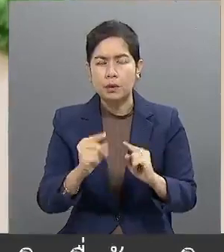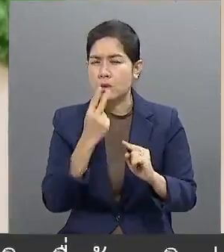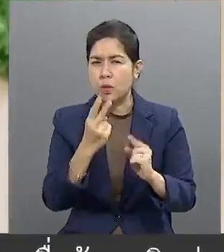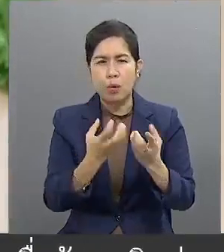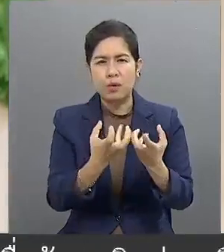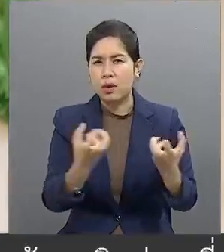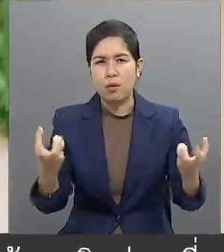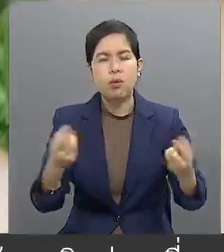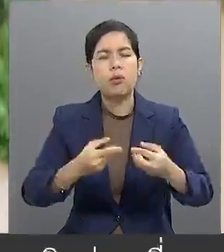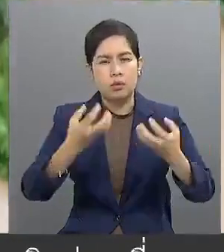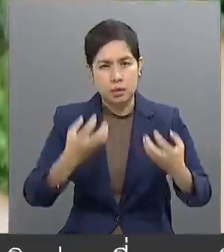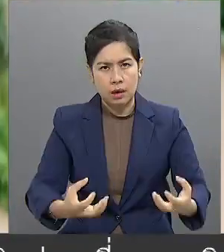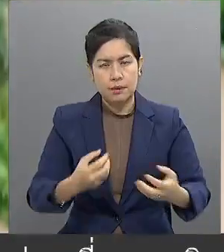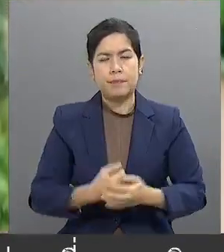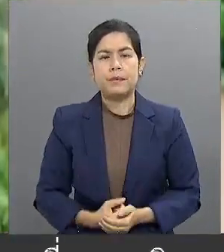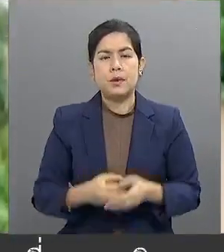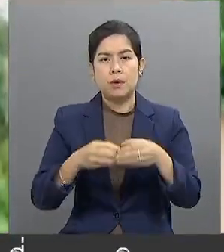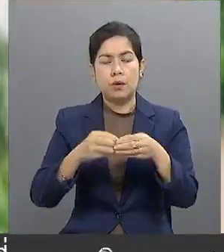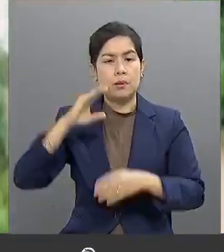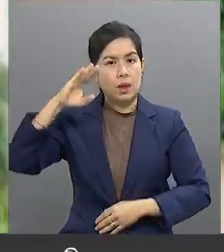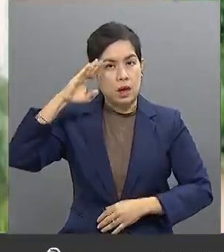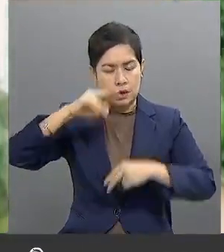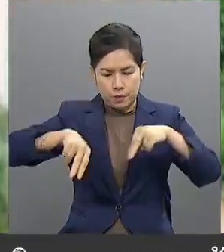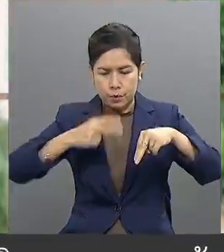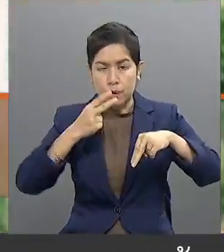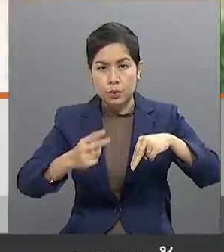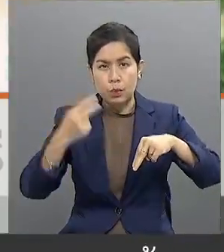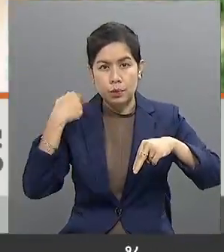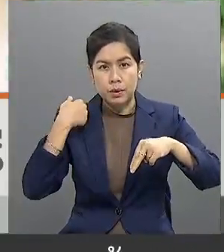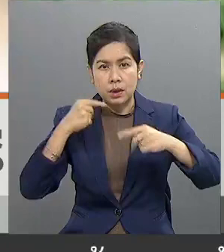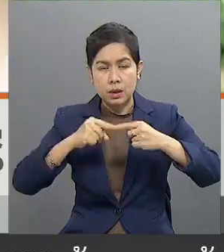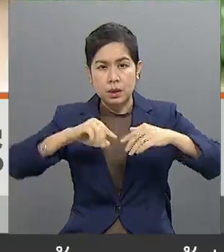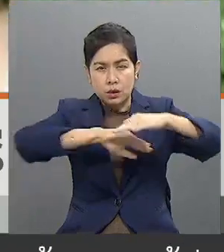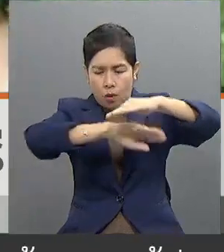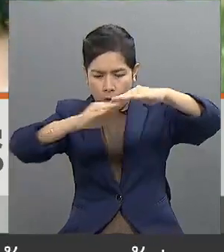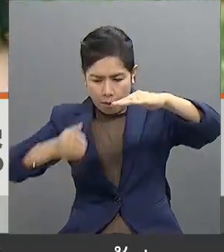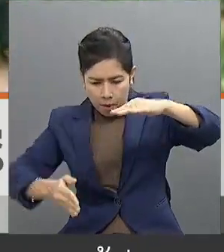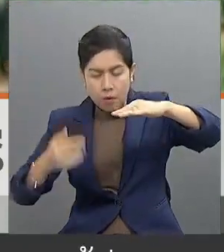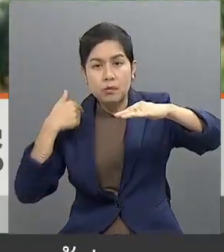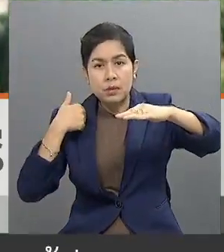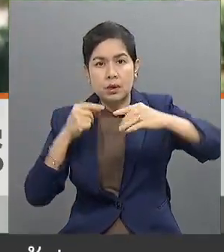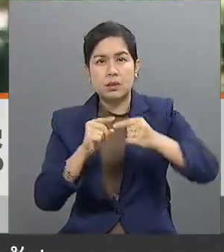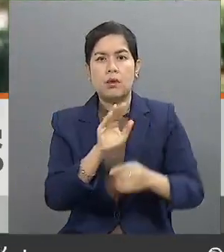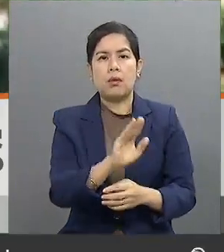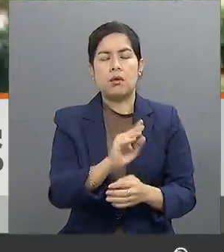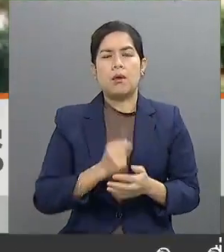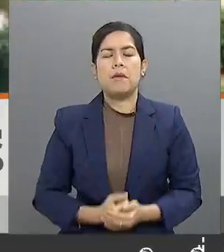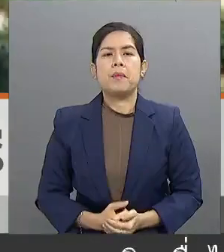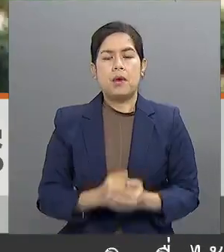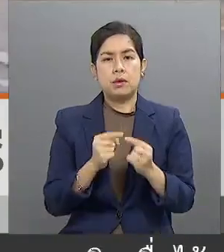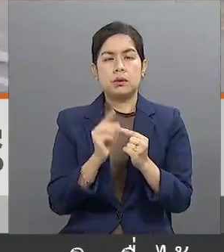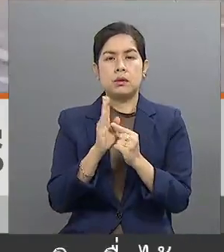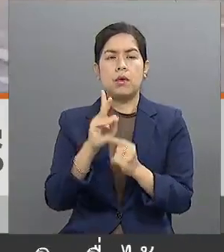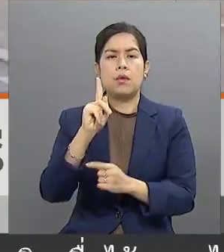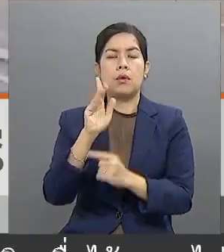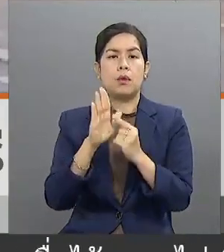มีทหารเข้าสำรวจบริเวณอุโมงค์เชื่อมผืนป่าอุทยานแห่งชาติเขาใหญ่กับอุทยานแห่งชาติทับลานหลังจากที่น้ำป่าหลากเข้า